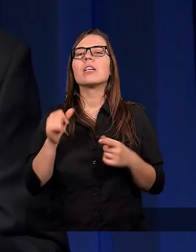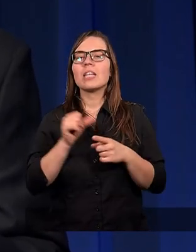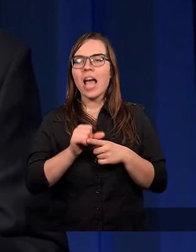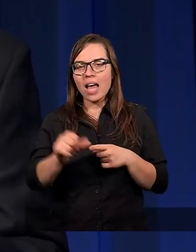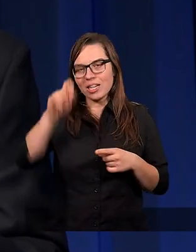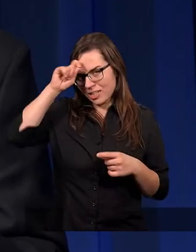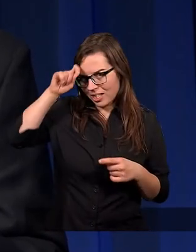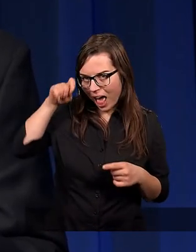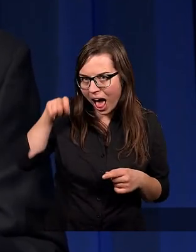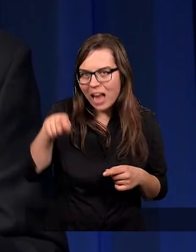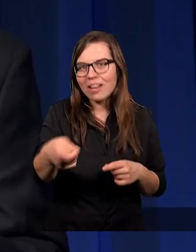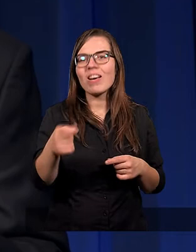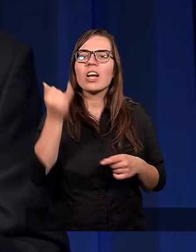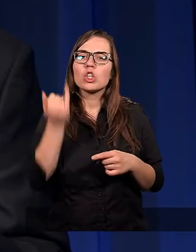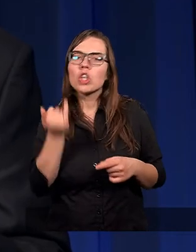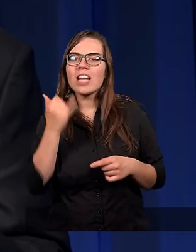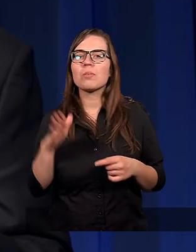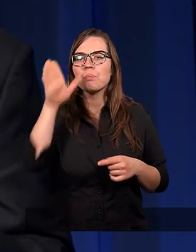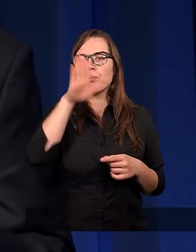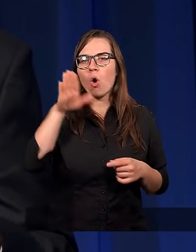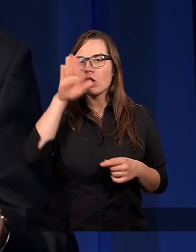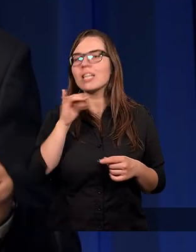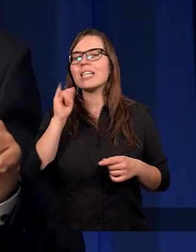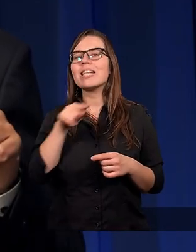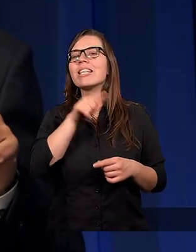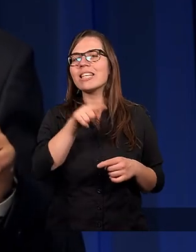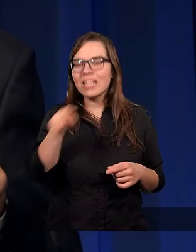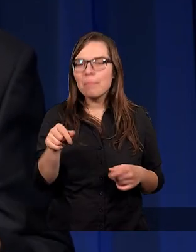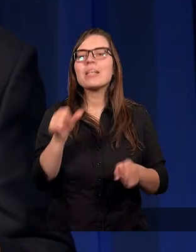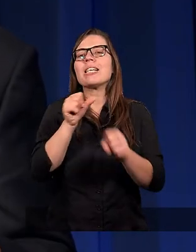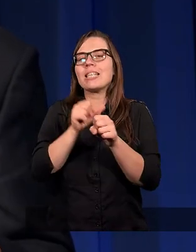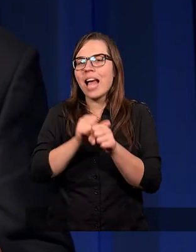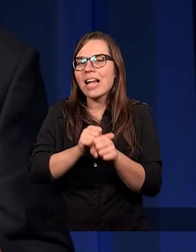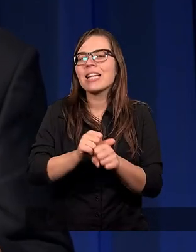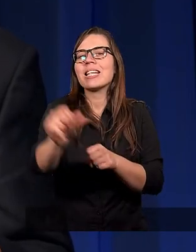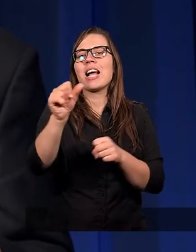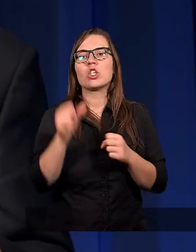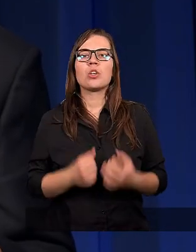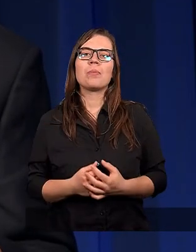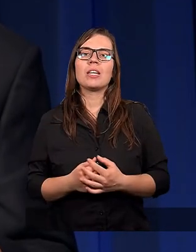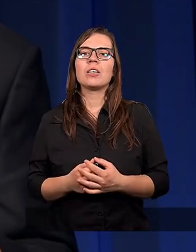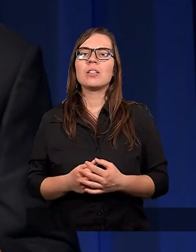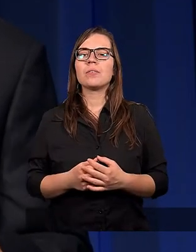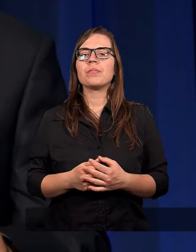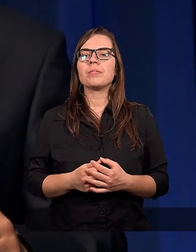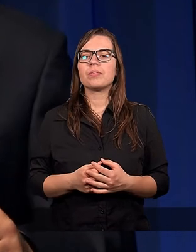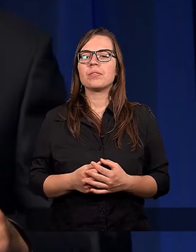Jesteśmy nazwani dziećmi Bożymi i nimi jesteśmy. Ale wiecie